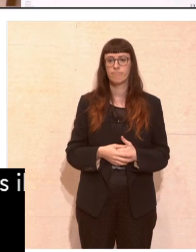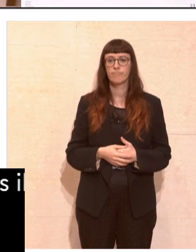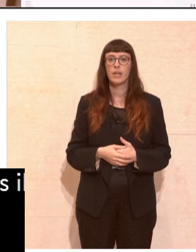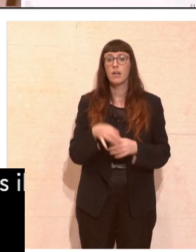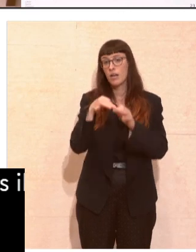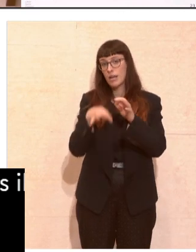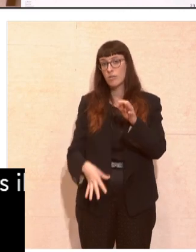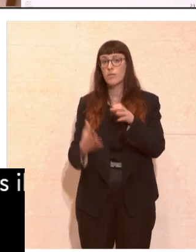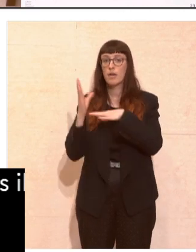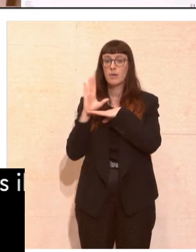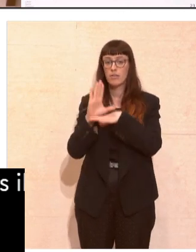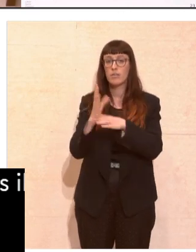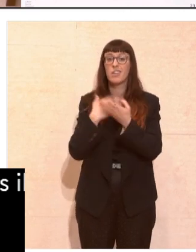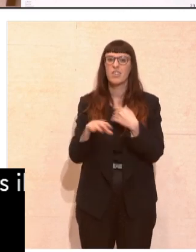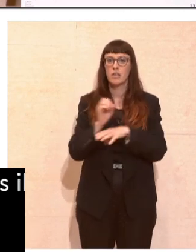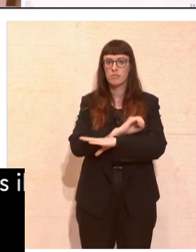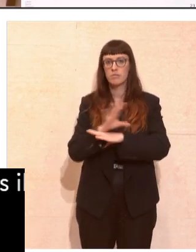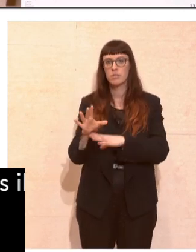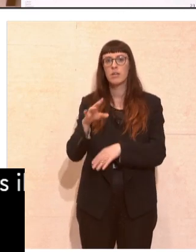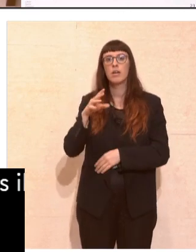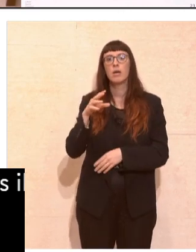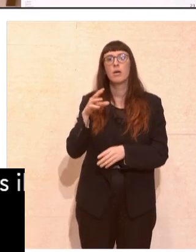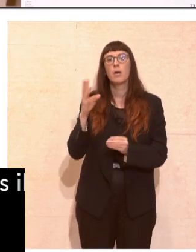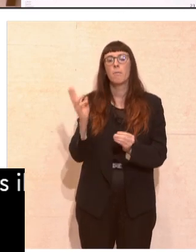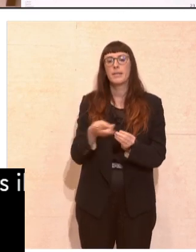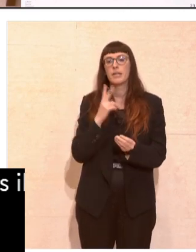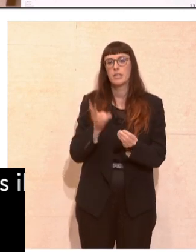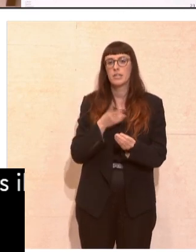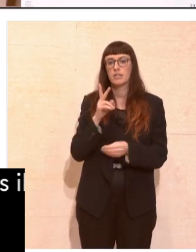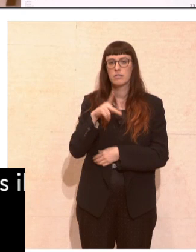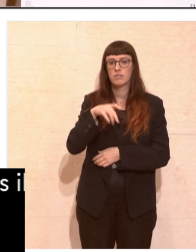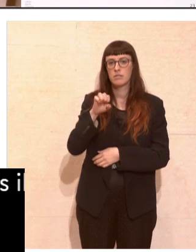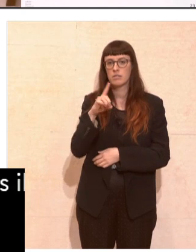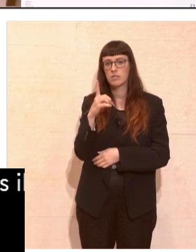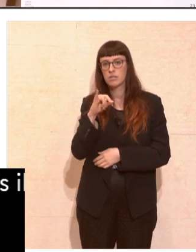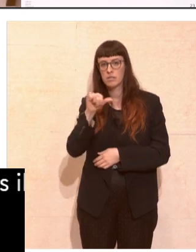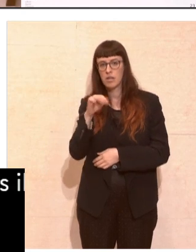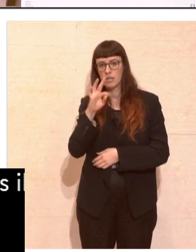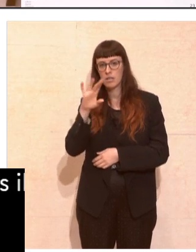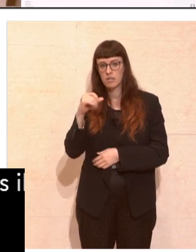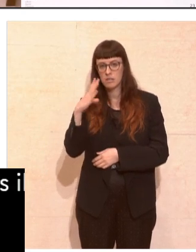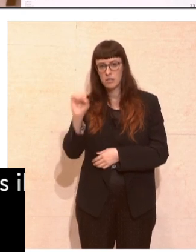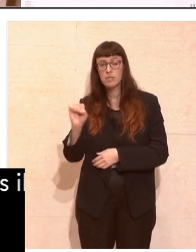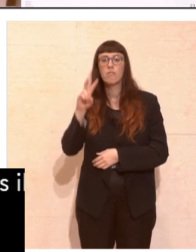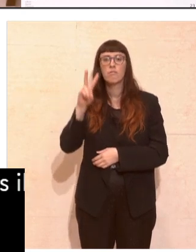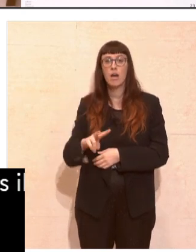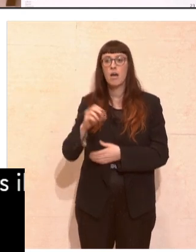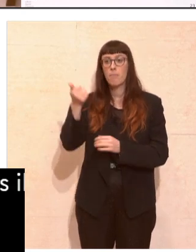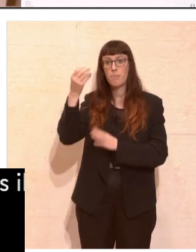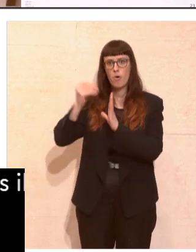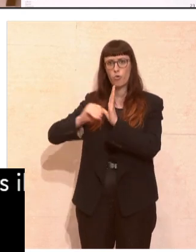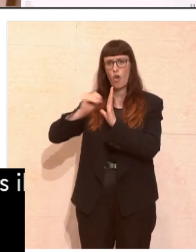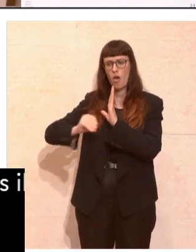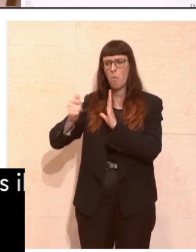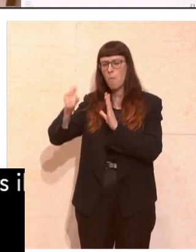dans la revue Pediatrics. Je veux souligner le travail colossal de Dominique Petit, qui est premier auteur sur ce papier-là. C'est une